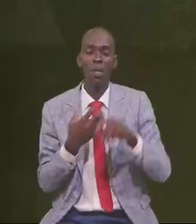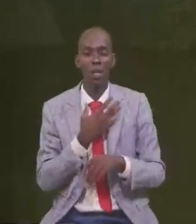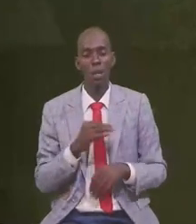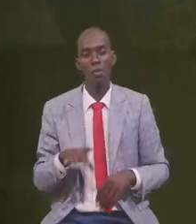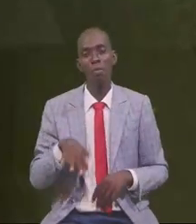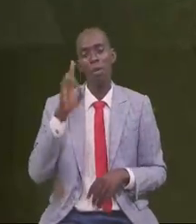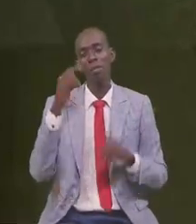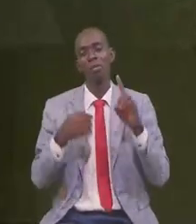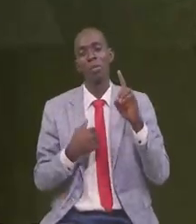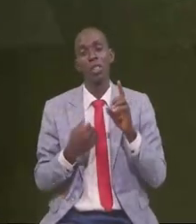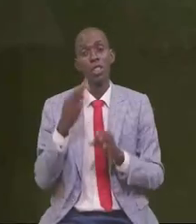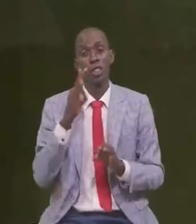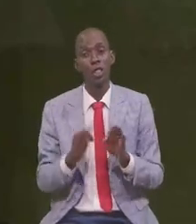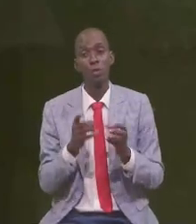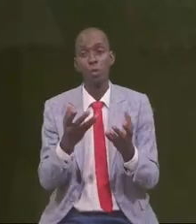vie